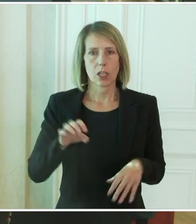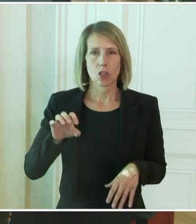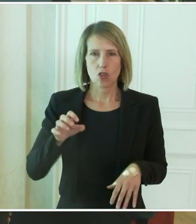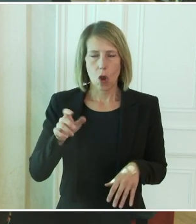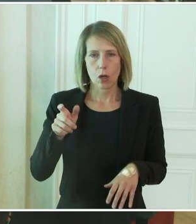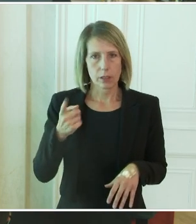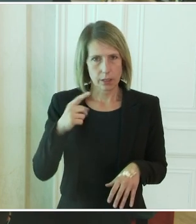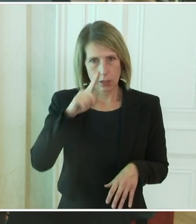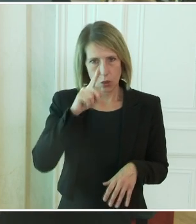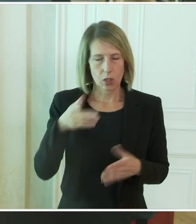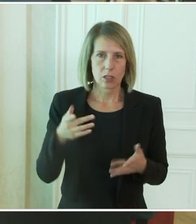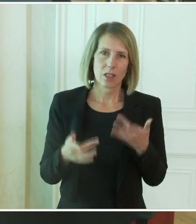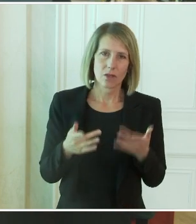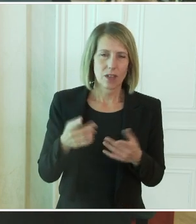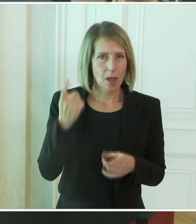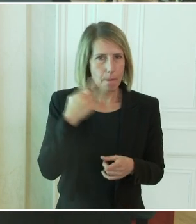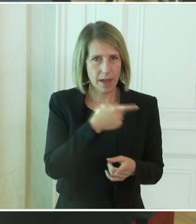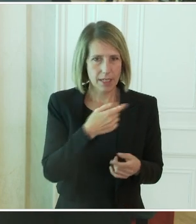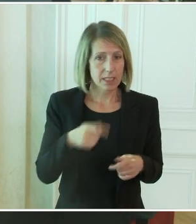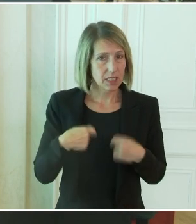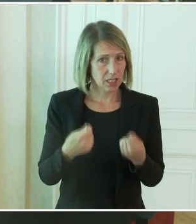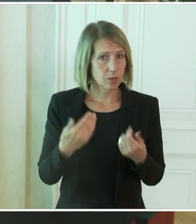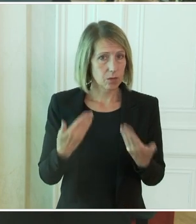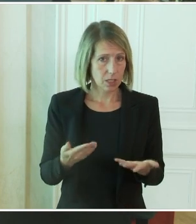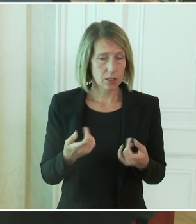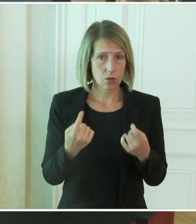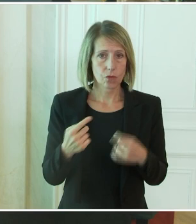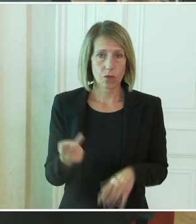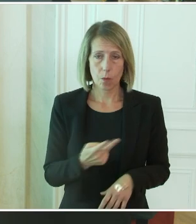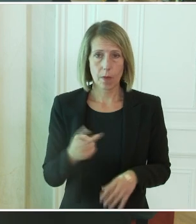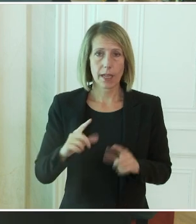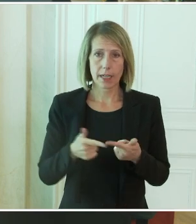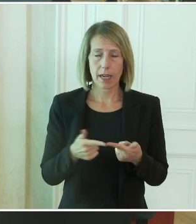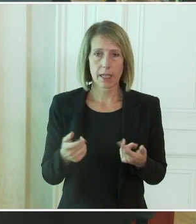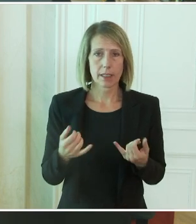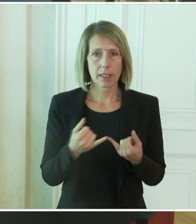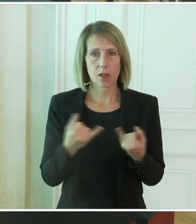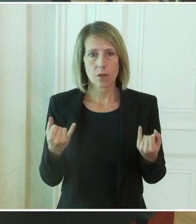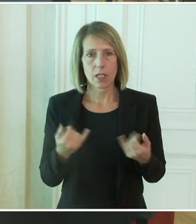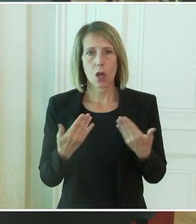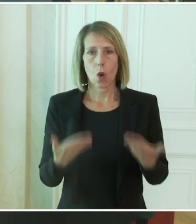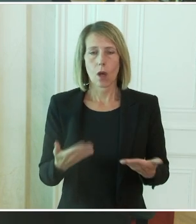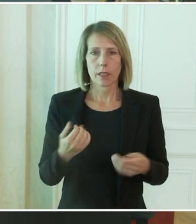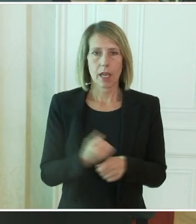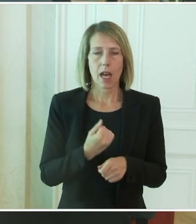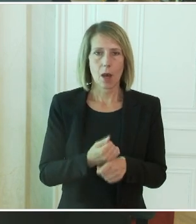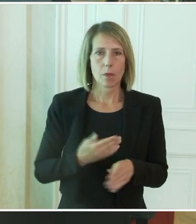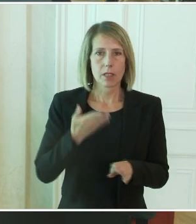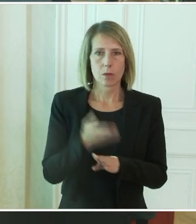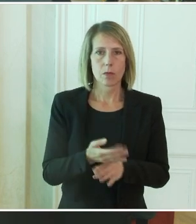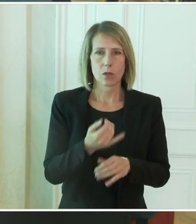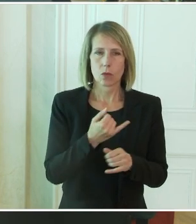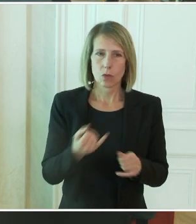Sie das auch so, dass es eine strategische Zweideutigkeit gibt von den beiden Ländern? Wie haben Sie heute nach dem Arbeitsbesuch Österreich